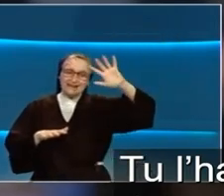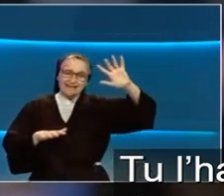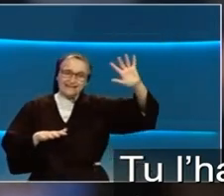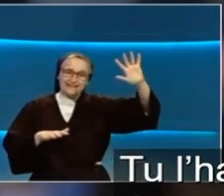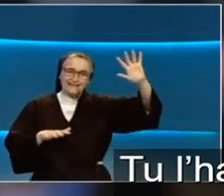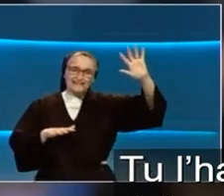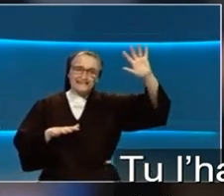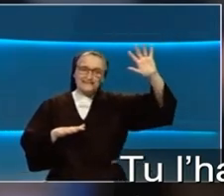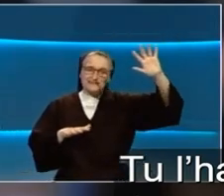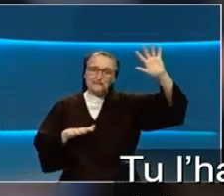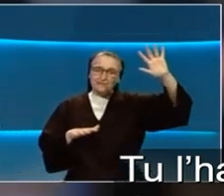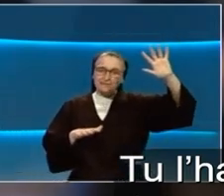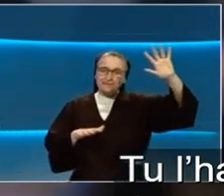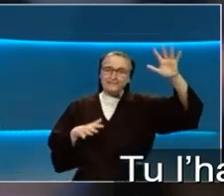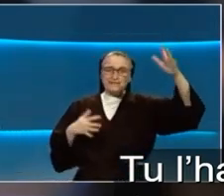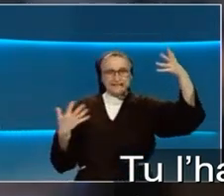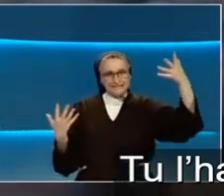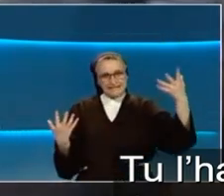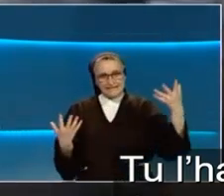sabbataque.